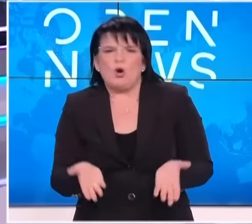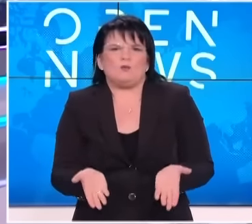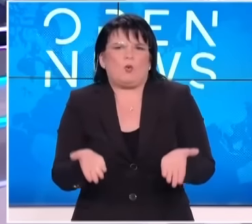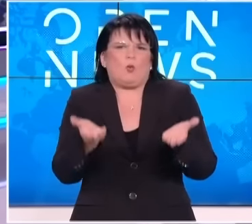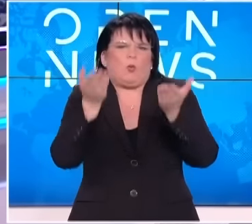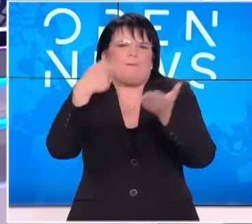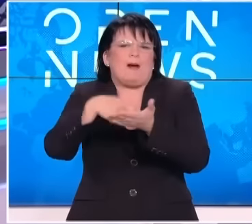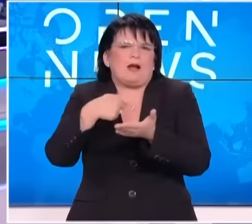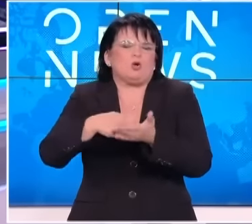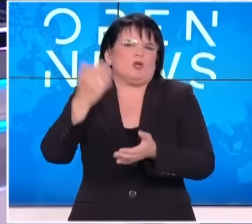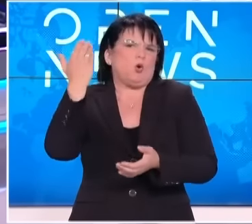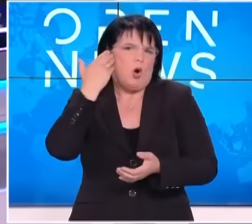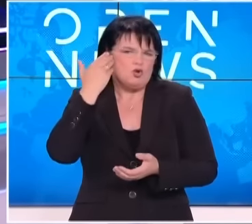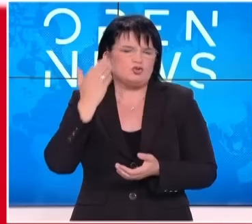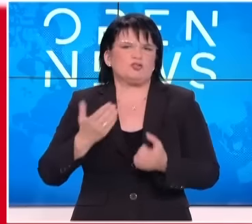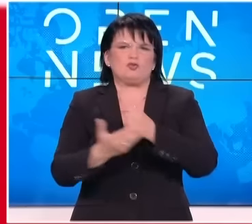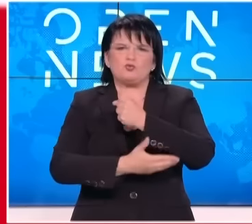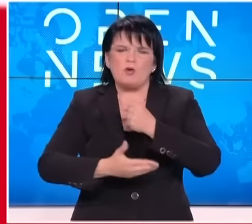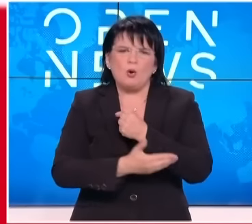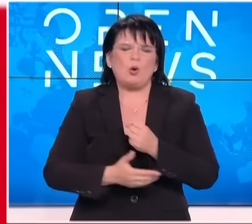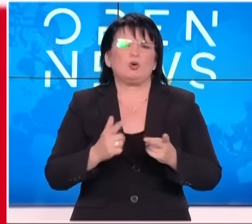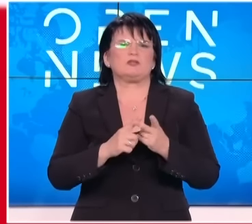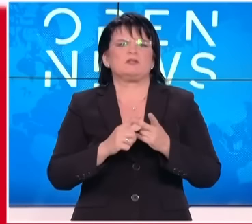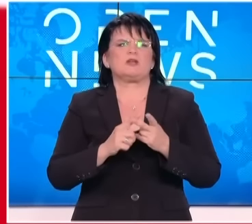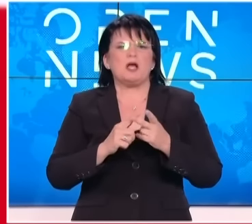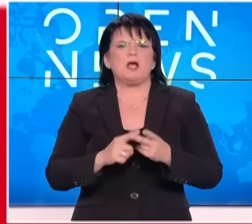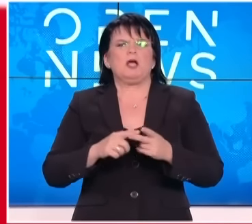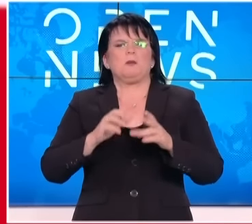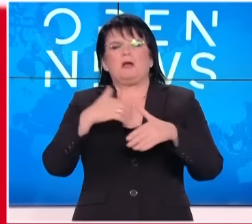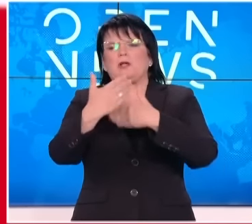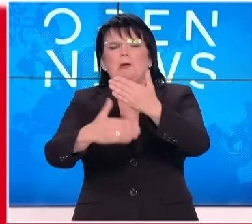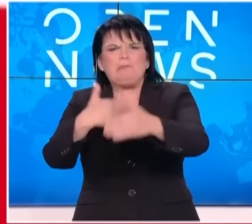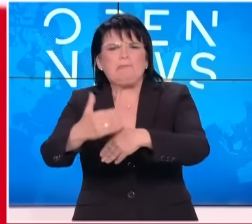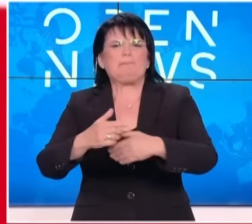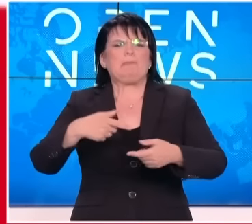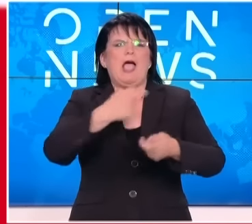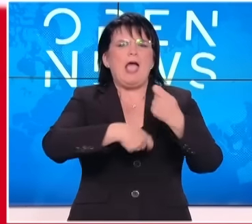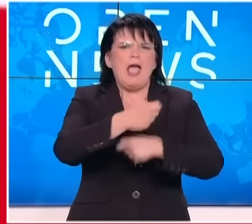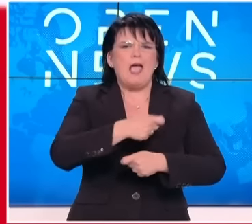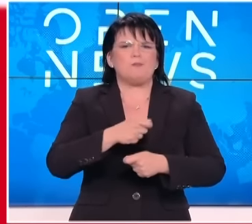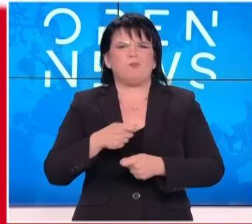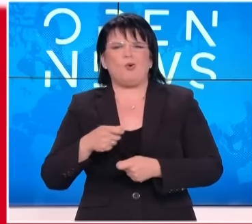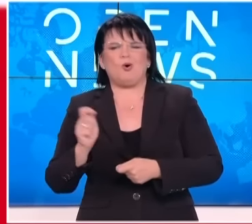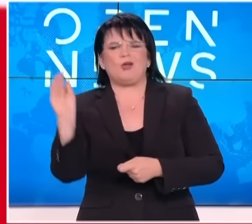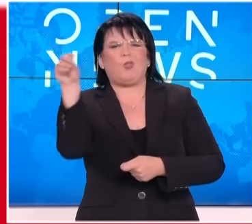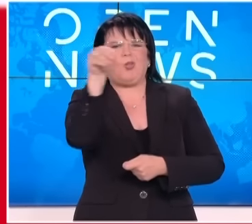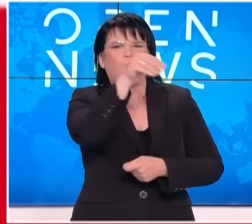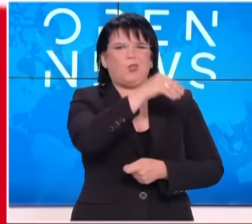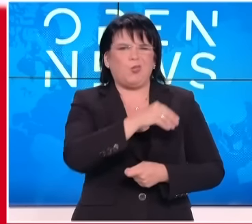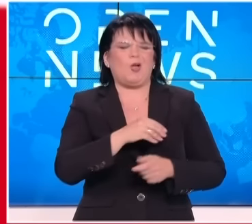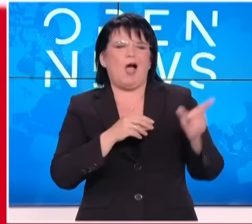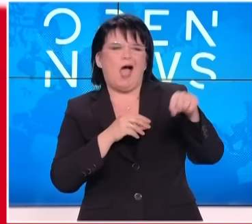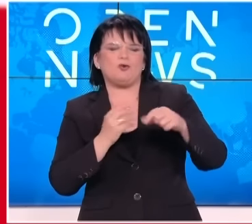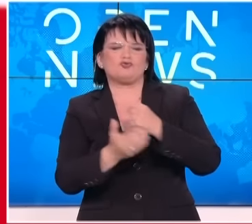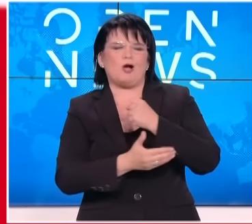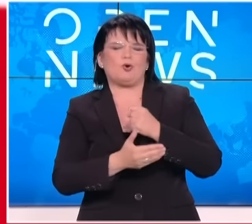παραγωγής το κόστος της παραγωγής για τους αγρότες και μετά αυτό μετακυλίεται οι έμποροι χρηματίζονταν ι τον πόνο του